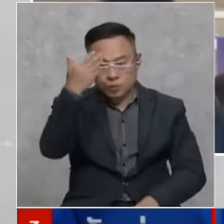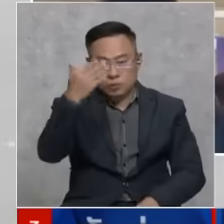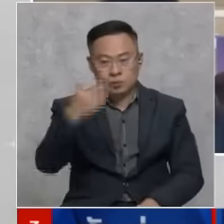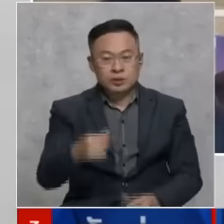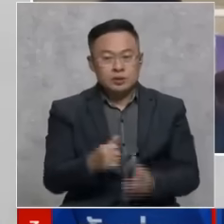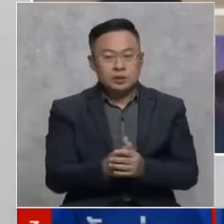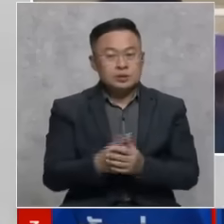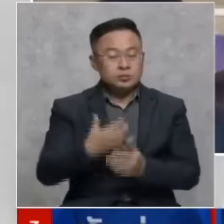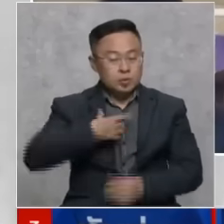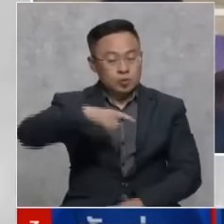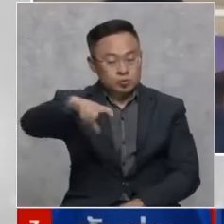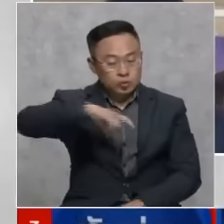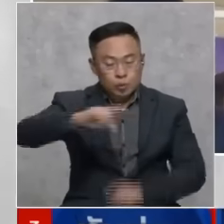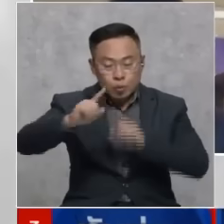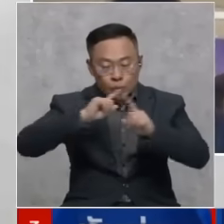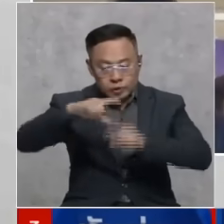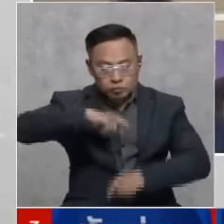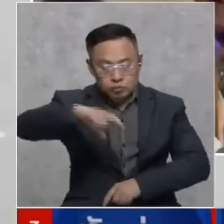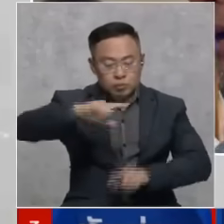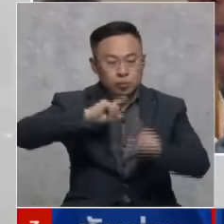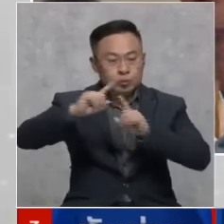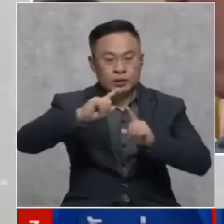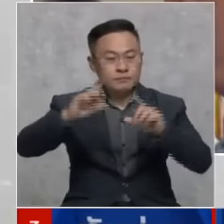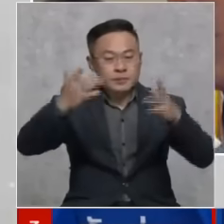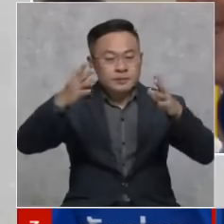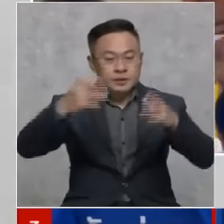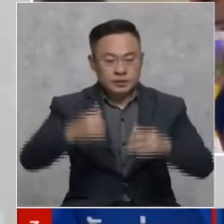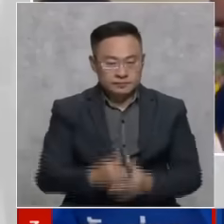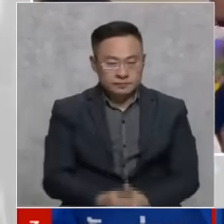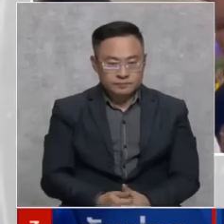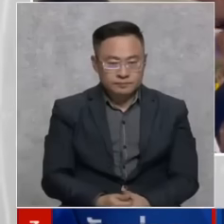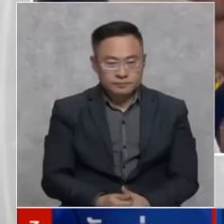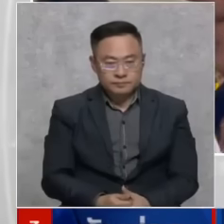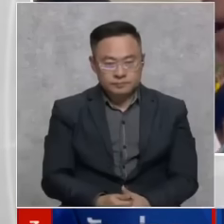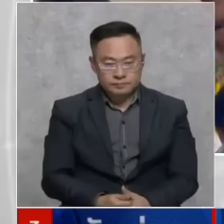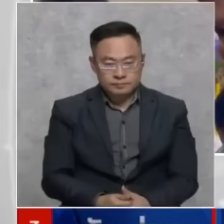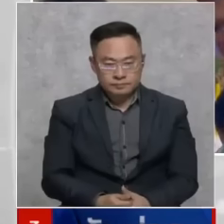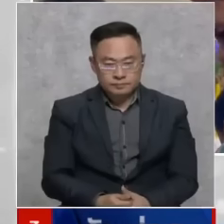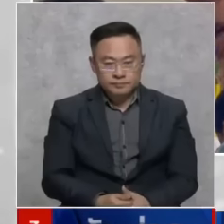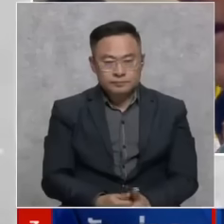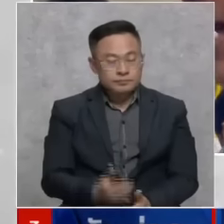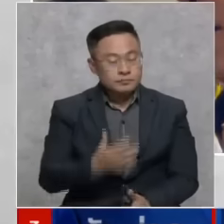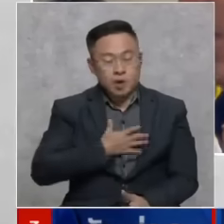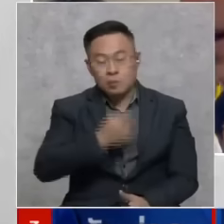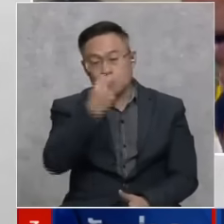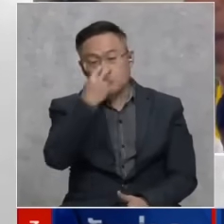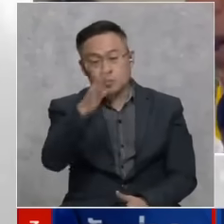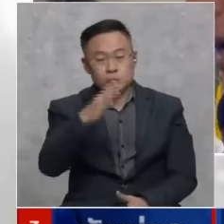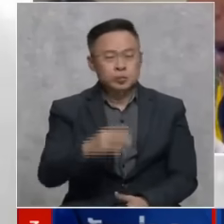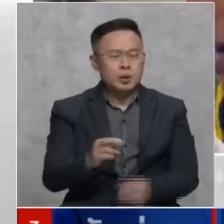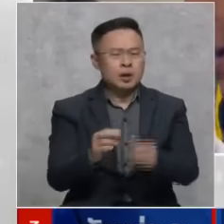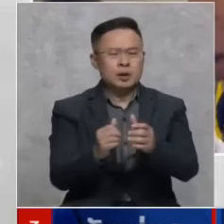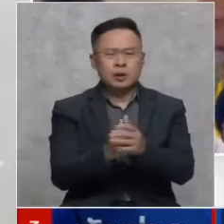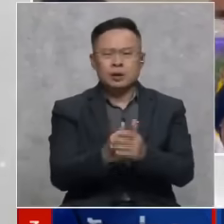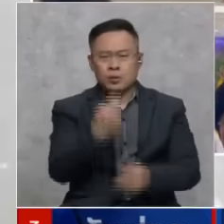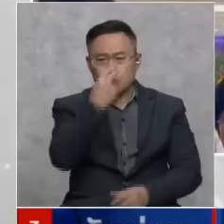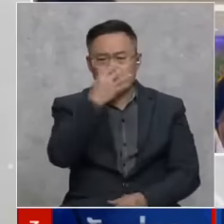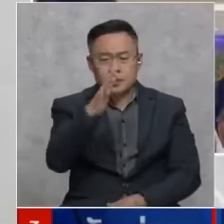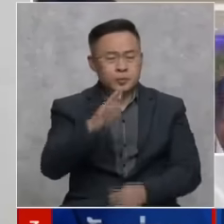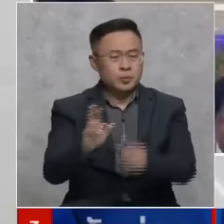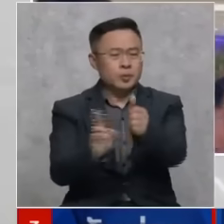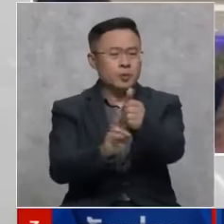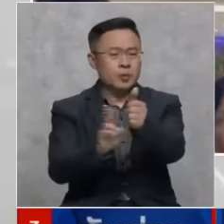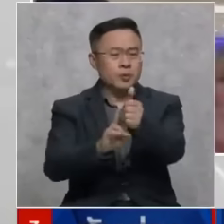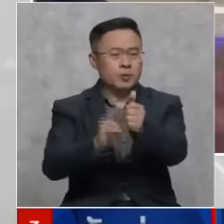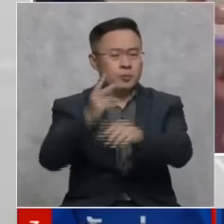ฒน์ไม่ได้มาปรึกษาค่ะ หมออ๋องน่าจะแถลงเมื่อวานป่ะครับผมก็ไม่ได้ฟังเขาแถลงทั้งหมดนะครับก็เห็นในรีพอร์เต